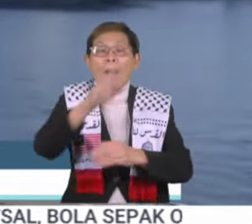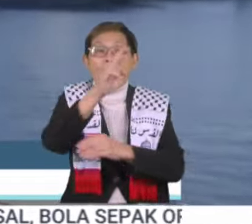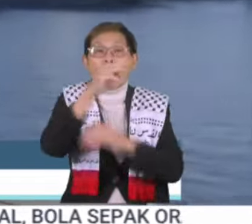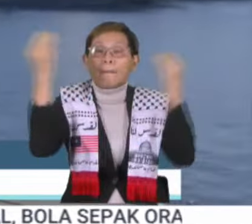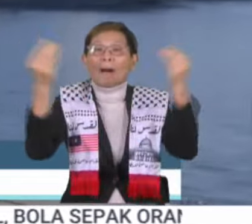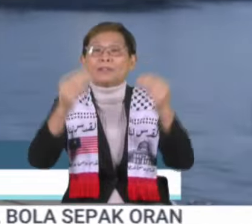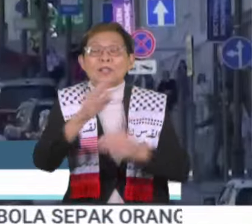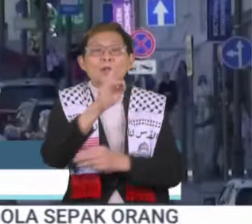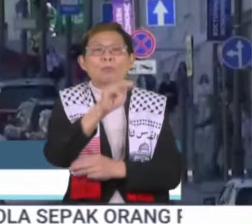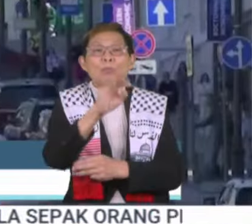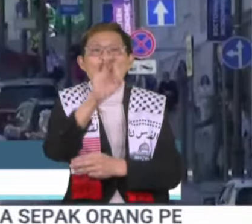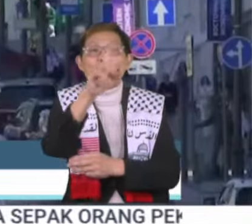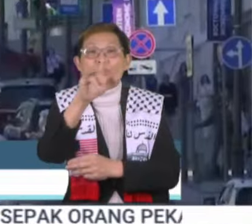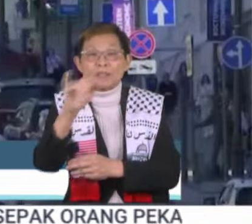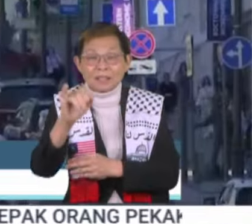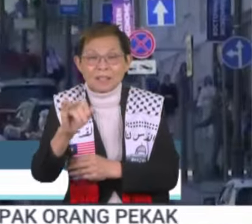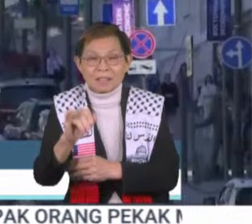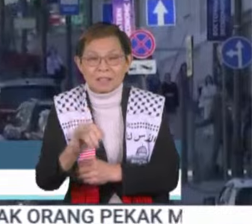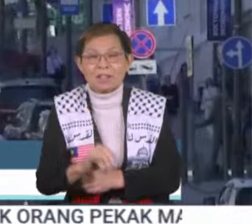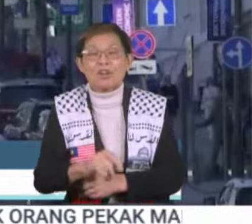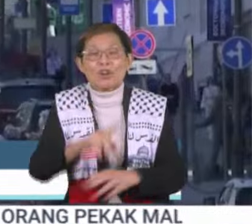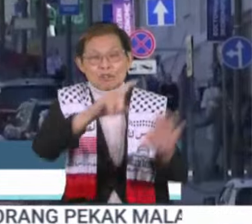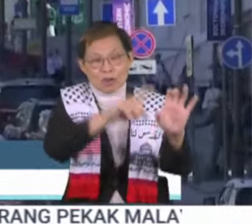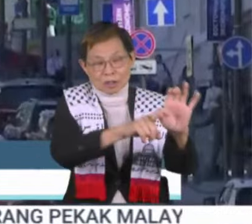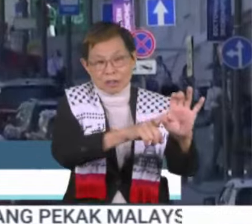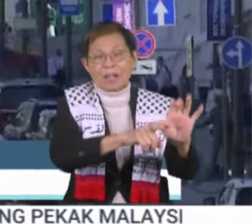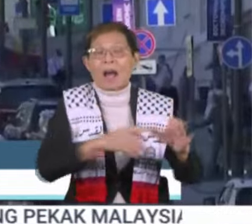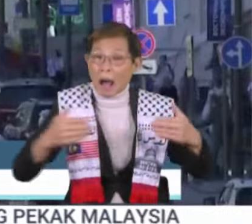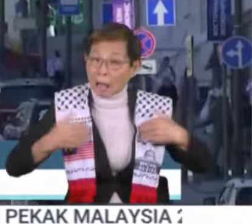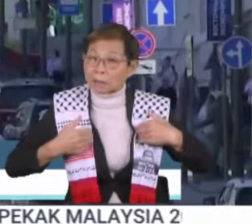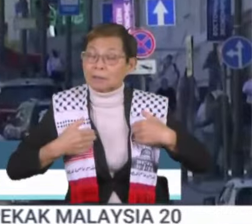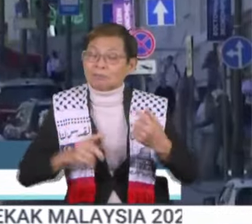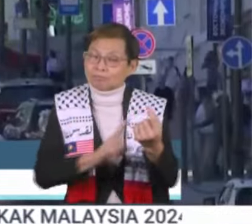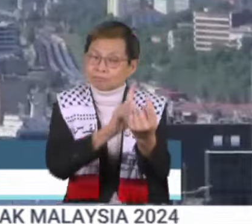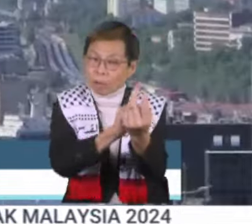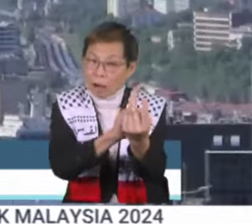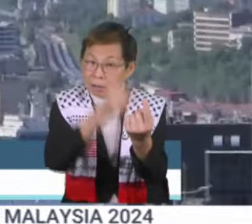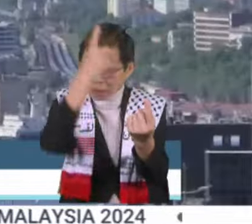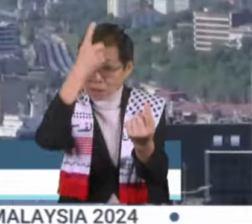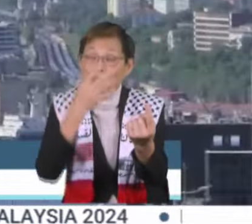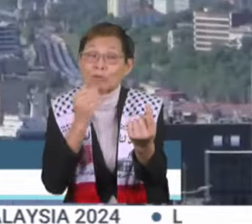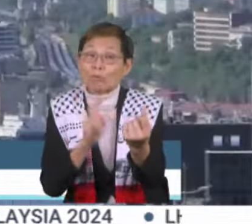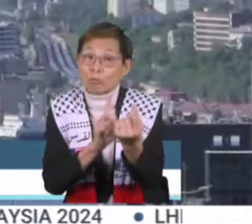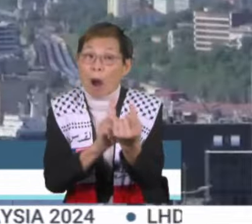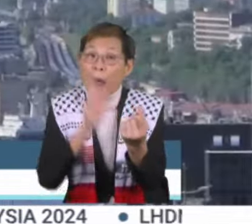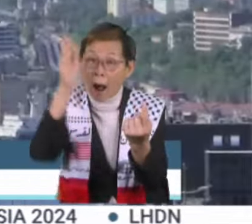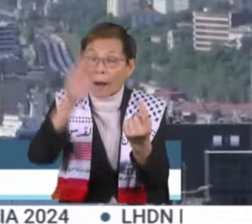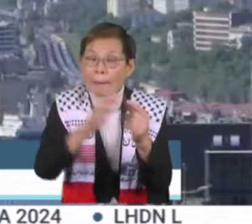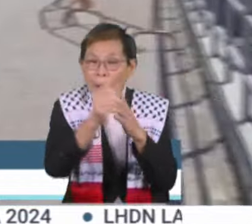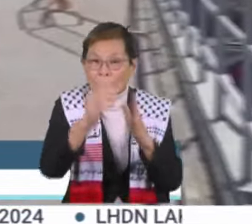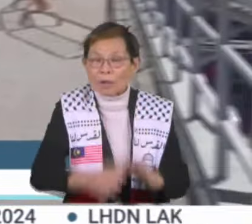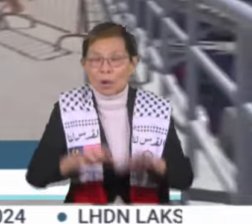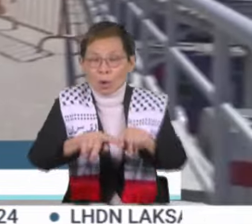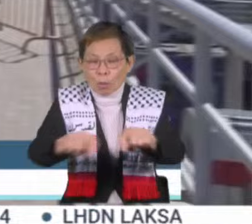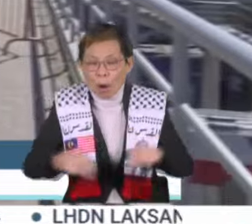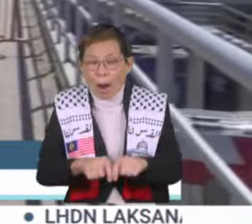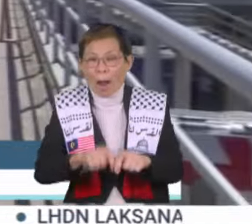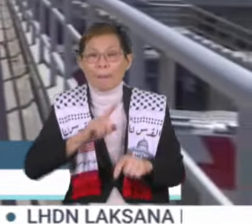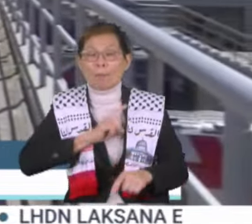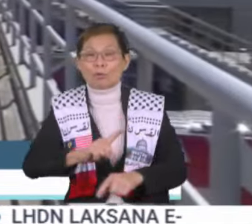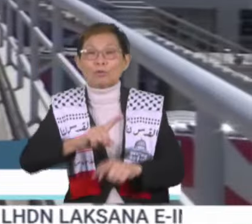Rusia, Dr. Rushan Abayasov. Turut dijangka adakan pertemuan dengan Perdana Menteri, pemimpin wilayah Muslim